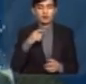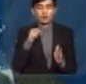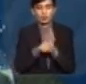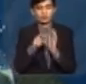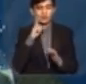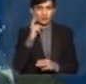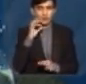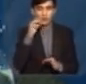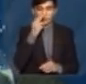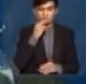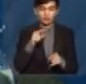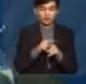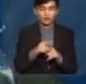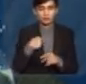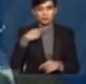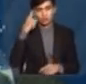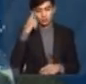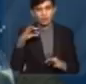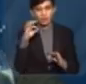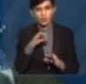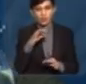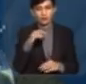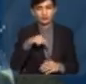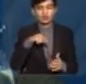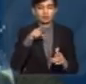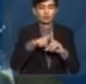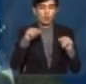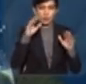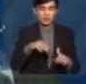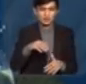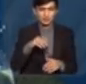как мы привыкли думать что это там правда